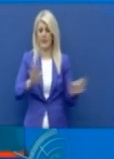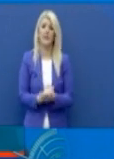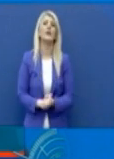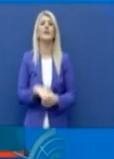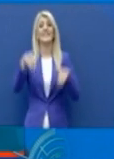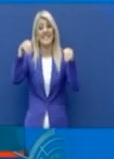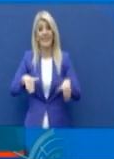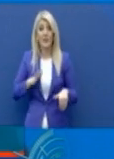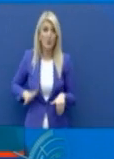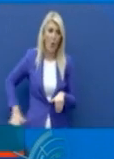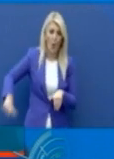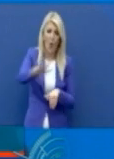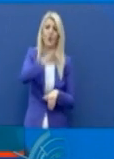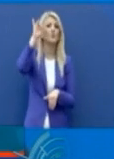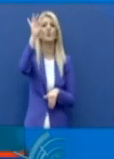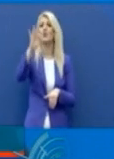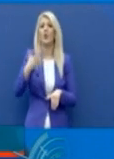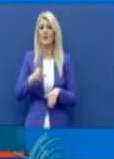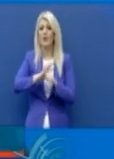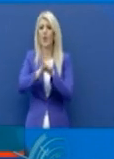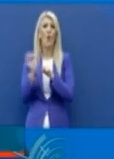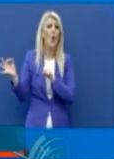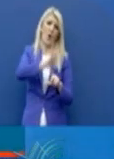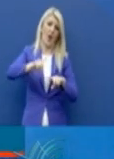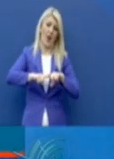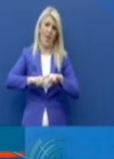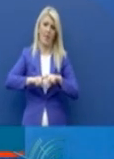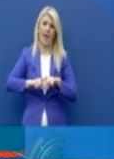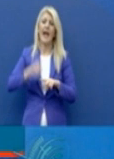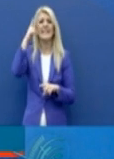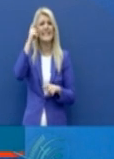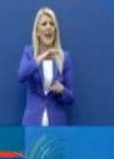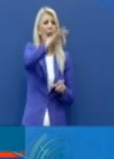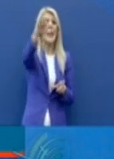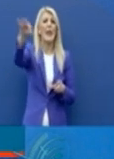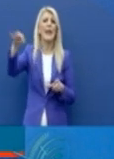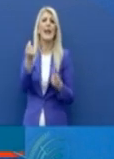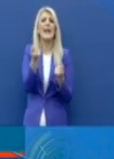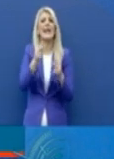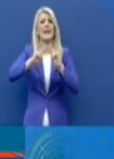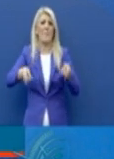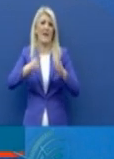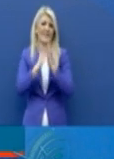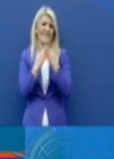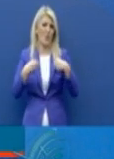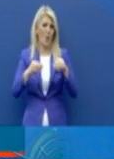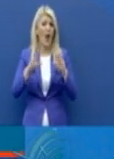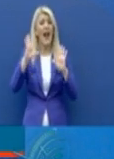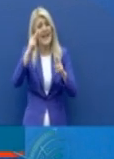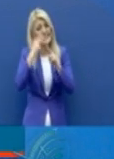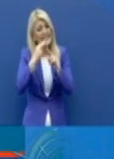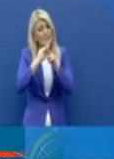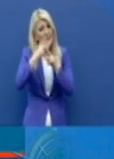περιορίσουμε τη διασπορά του ιού και να αποτρέψουμε ένα τρίτο κύμα. Ο κύριος Γεωργιάδης διευκρίνησε πως τα καταστήματα